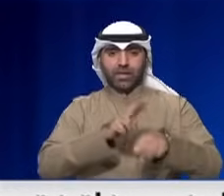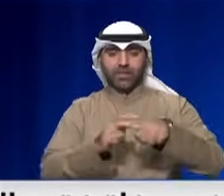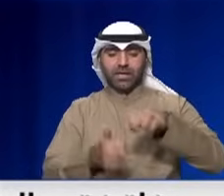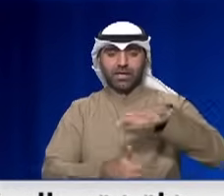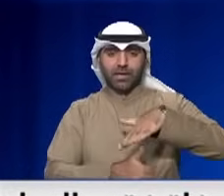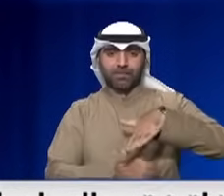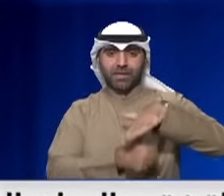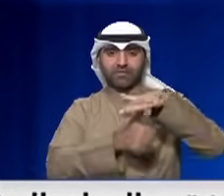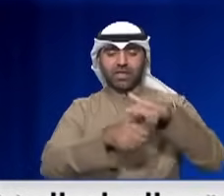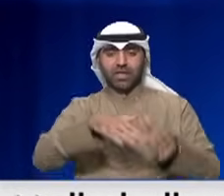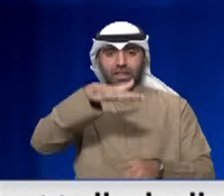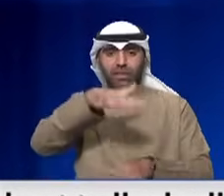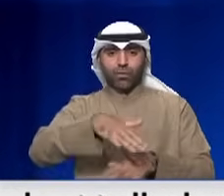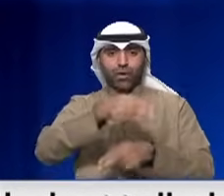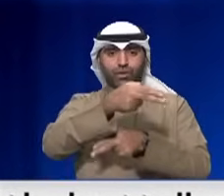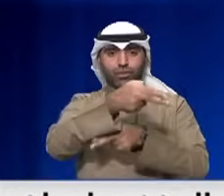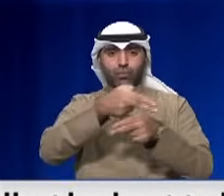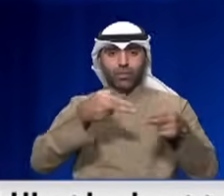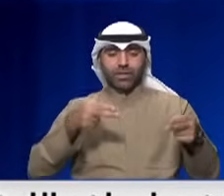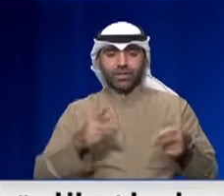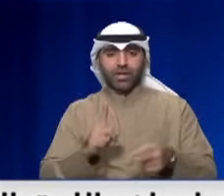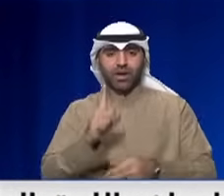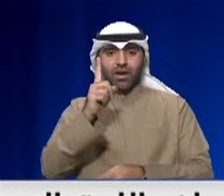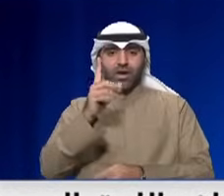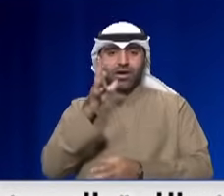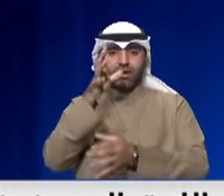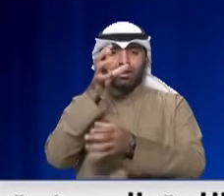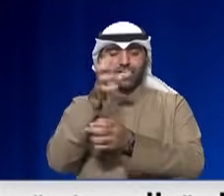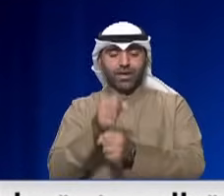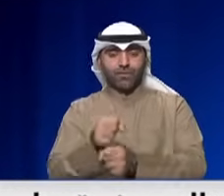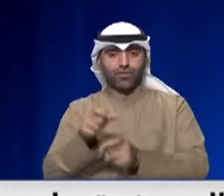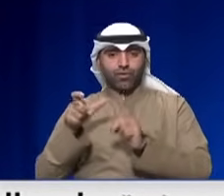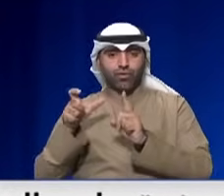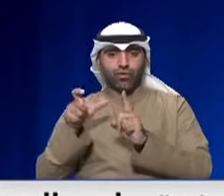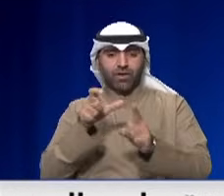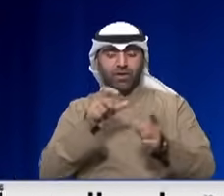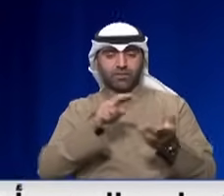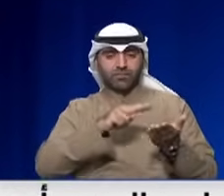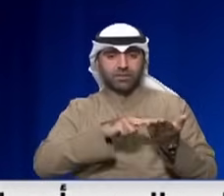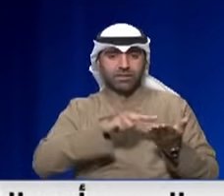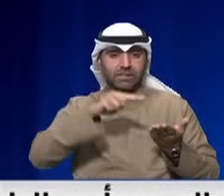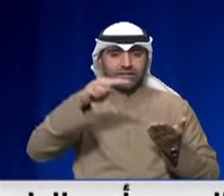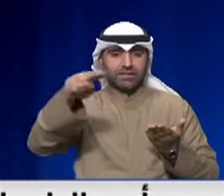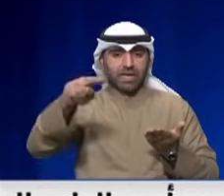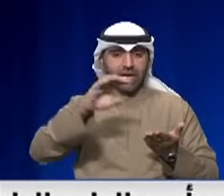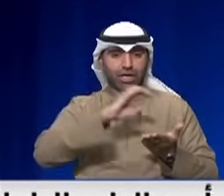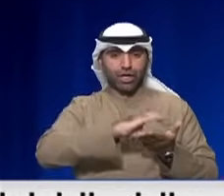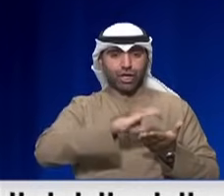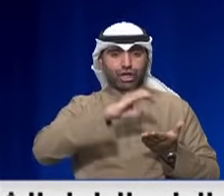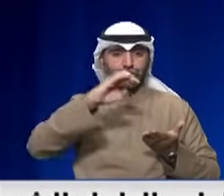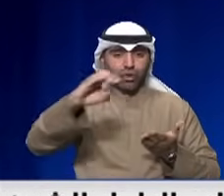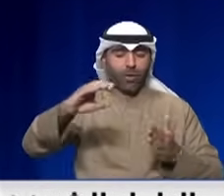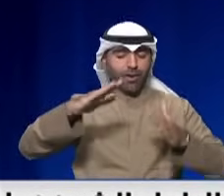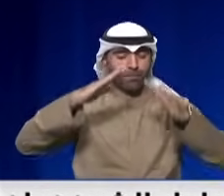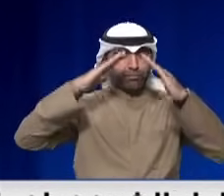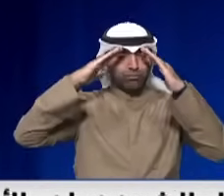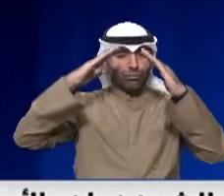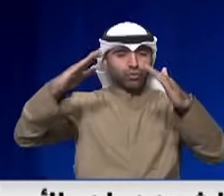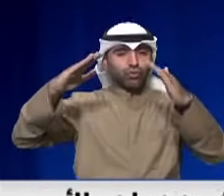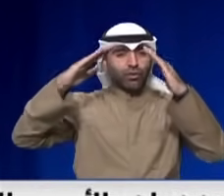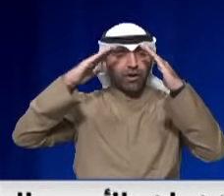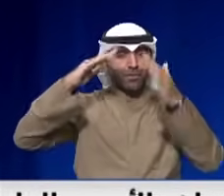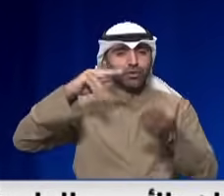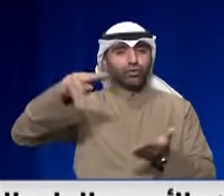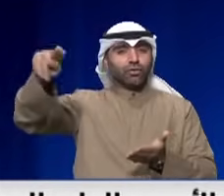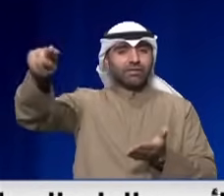البلاد الشيخ مشعل الاحمد الجابر الصباح حفظه الله ورعاه برساله جوابيه لهما ضمنها بالغ